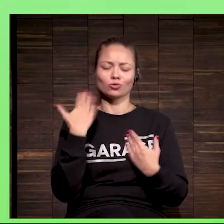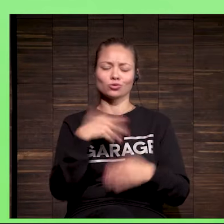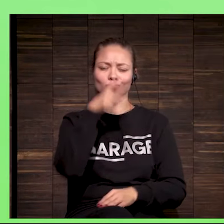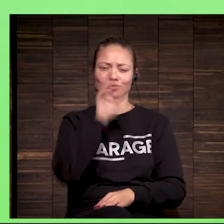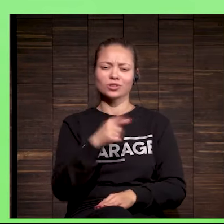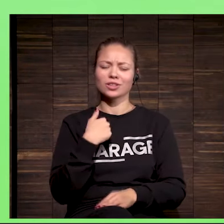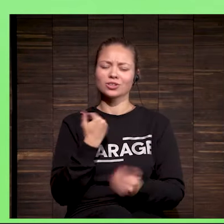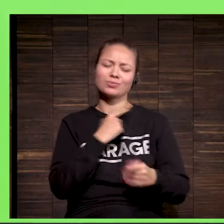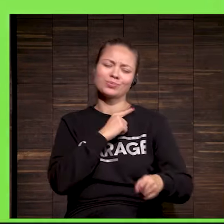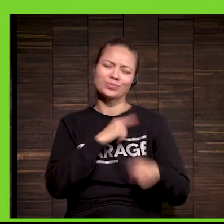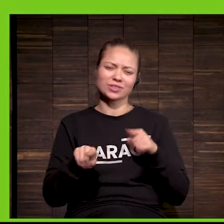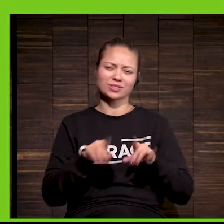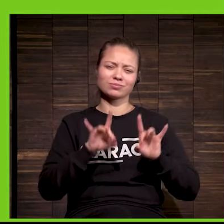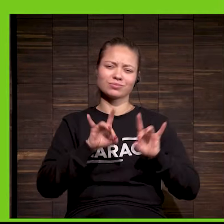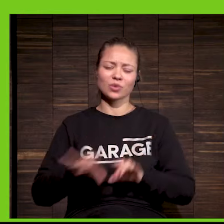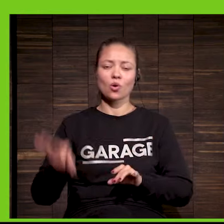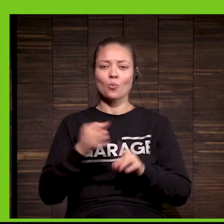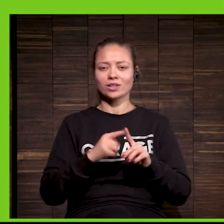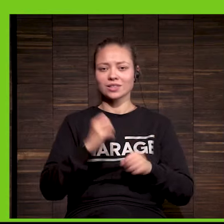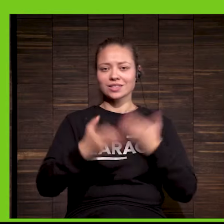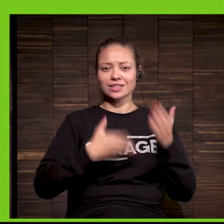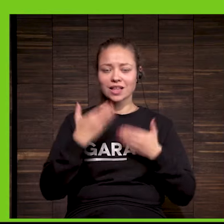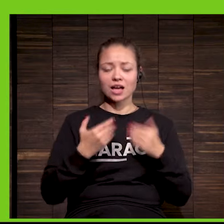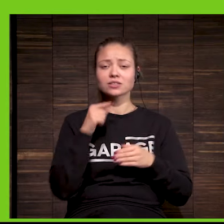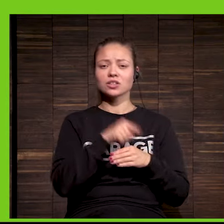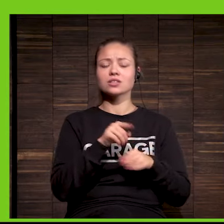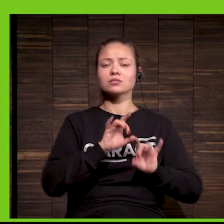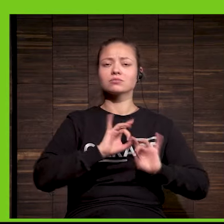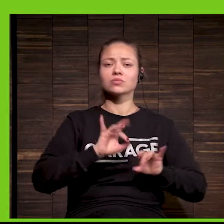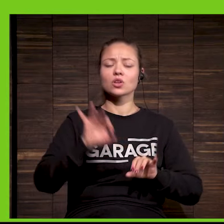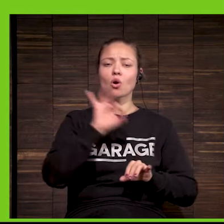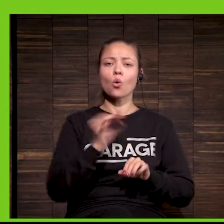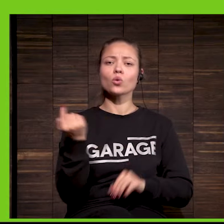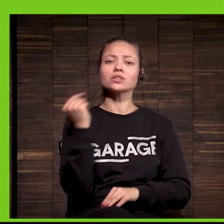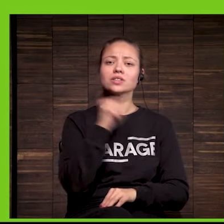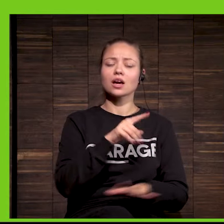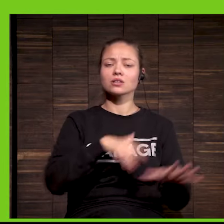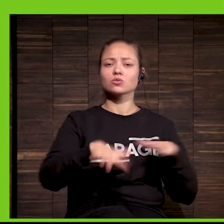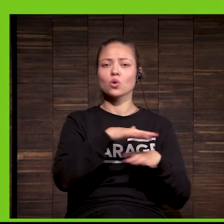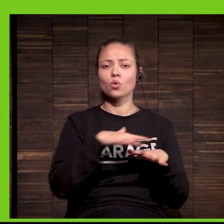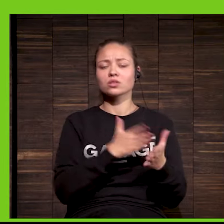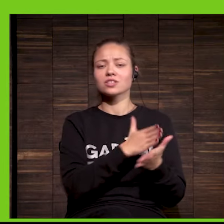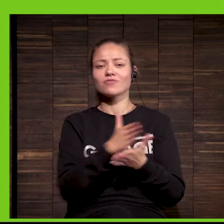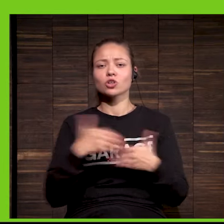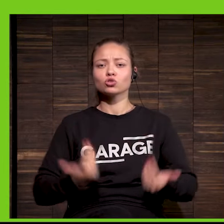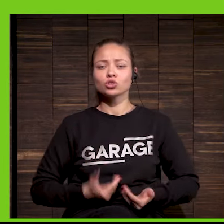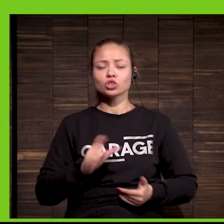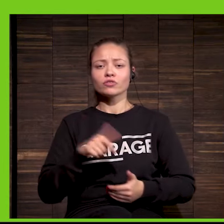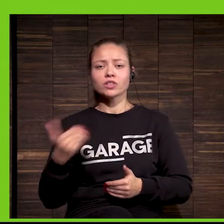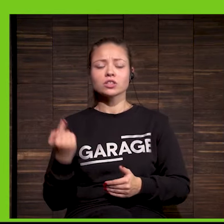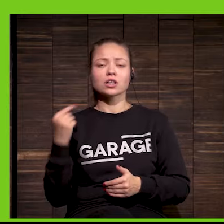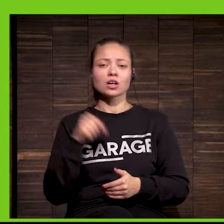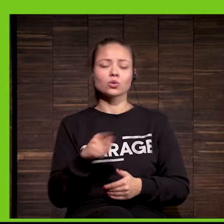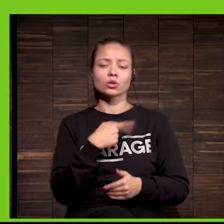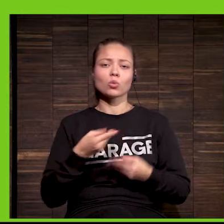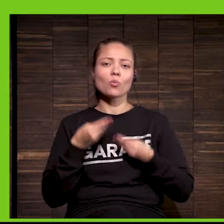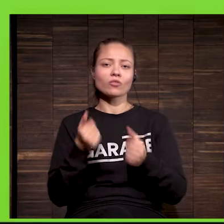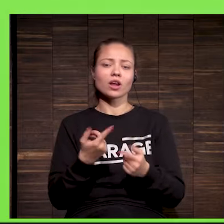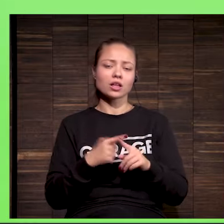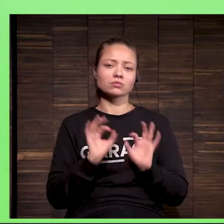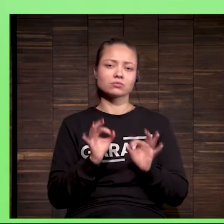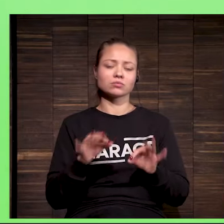быстро пробегусь по этим слайдам здесь речь идет о тех зонах сферах жизни человеческой на которой мы повлияли от